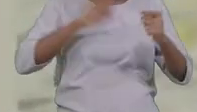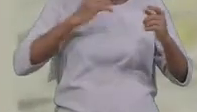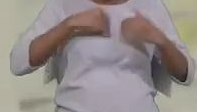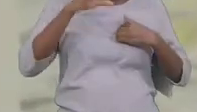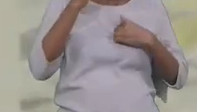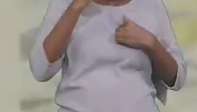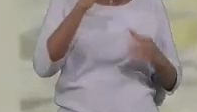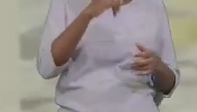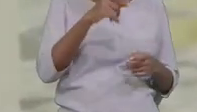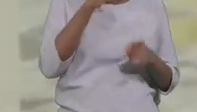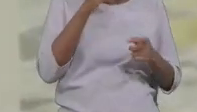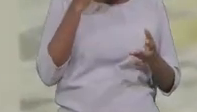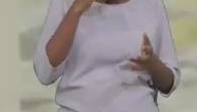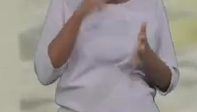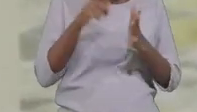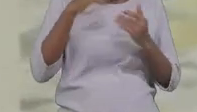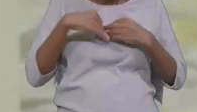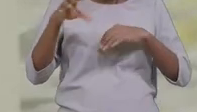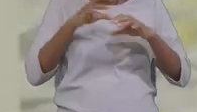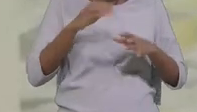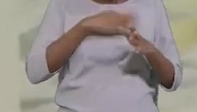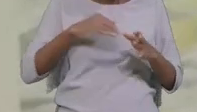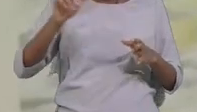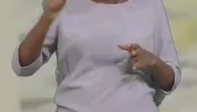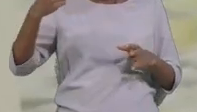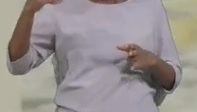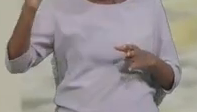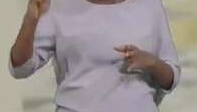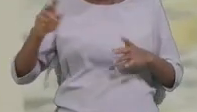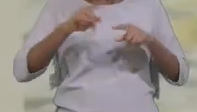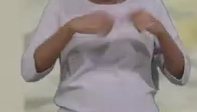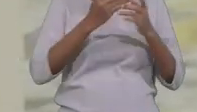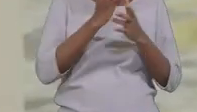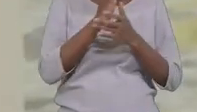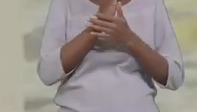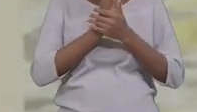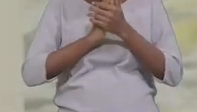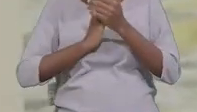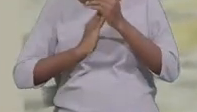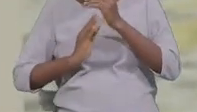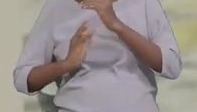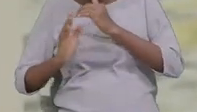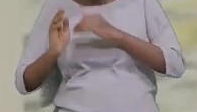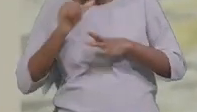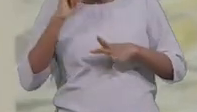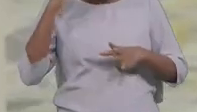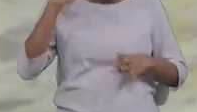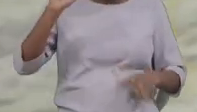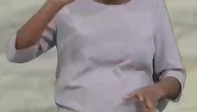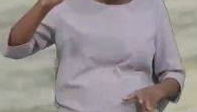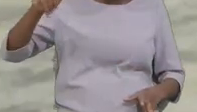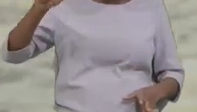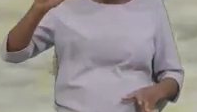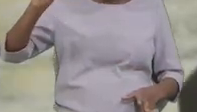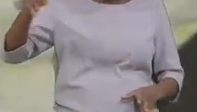que tu as fait. Et il a parlé. Achab est rentré tristesse. Pas à cause